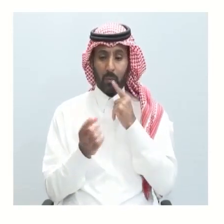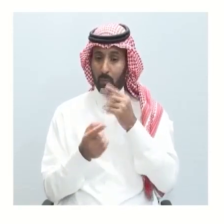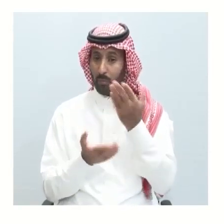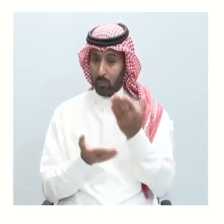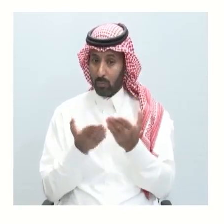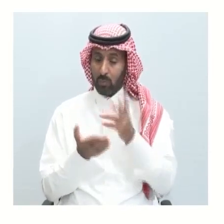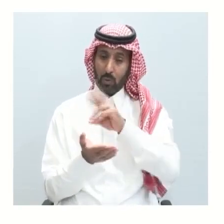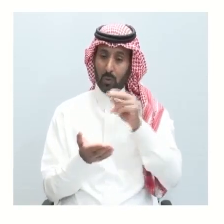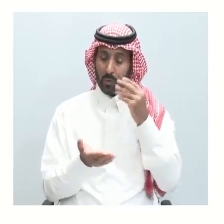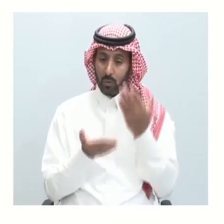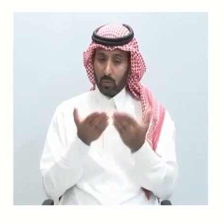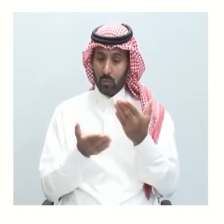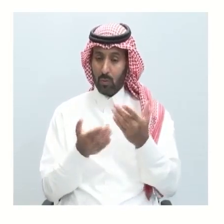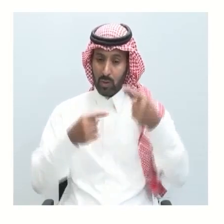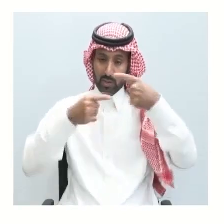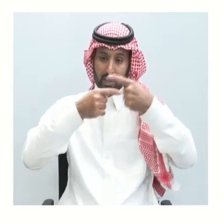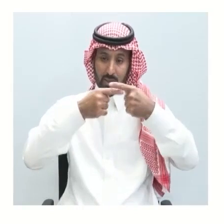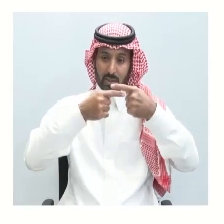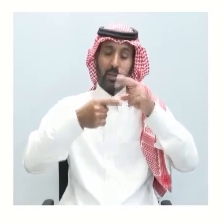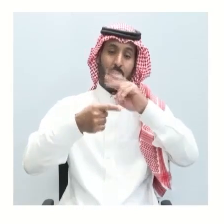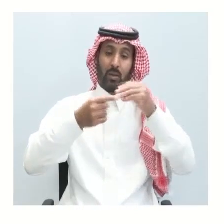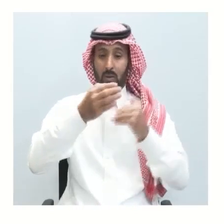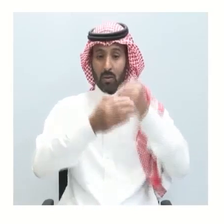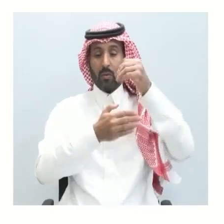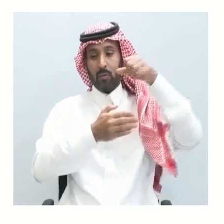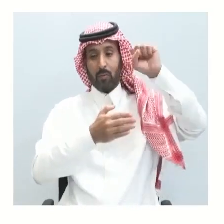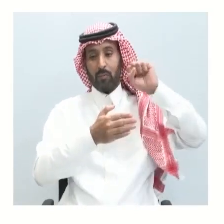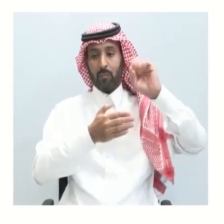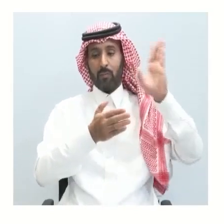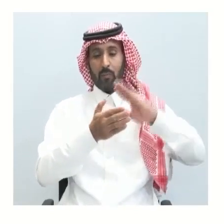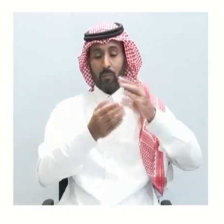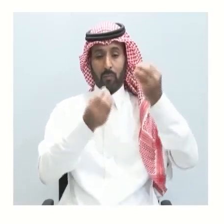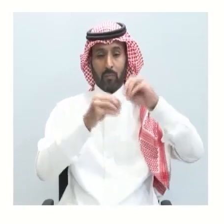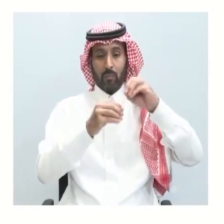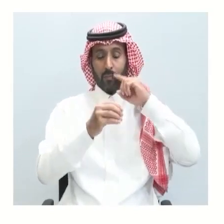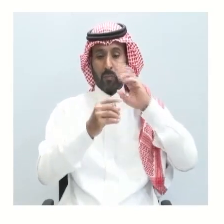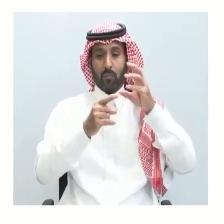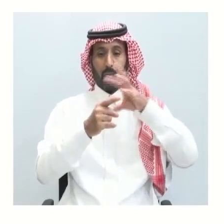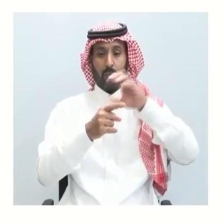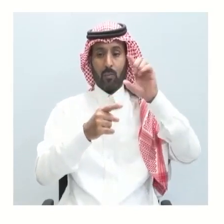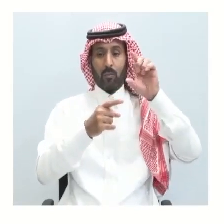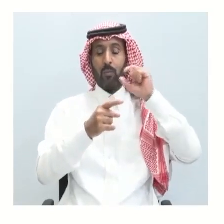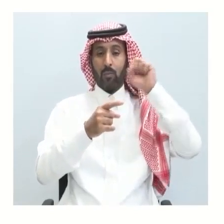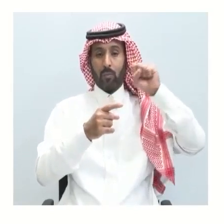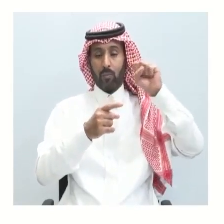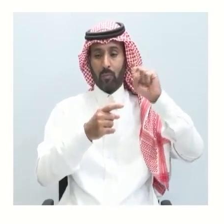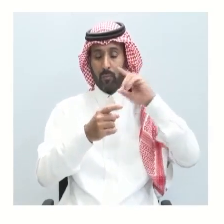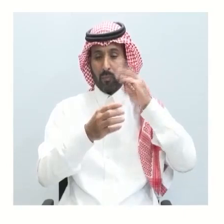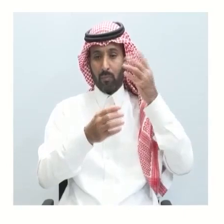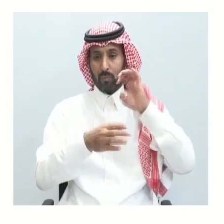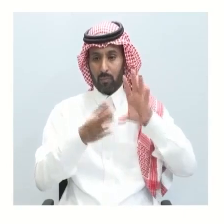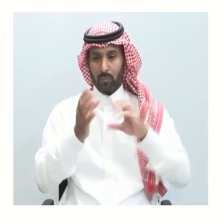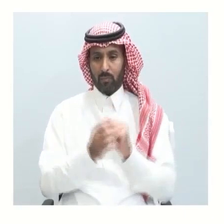لثابت الاتزان الكي كيو؟ إذا أنا قمت برفعه للأسس، عندما نضيف المعاملات بوصفها أسس في المعادلة